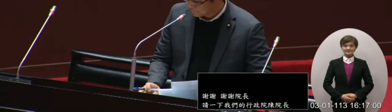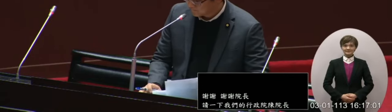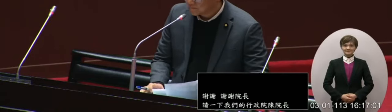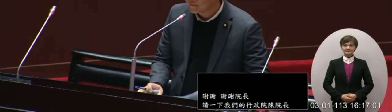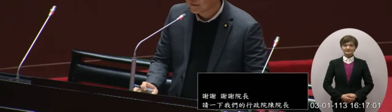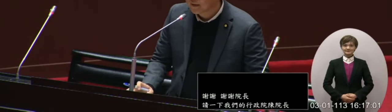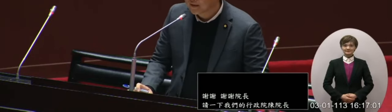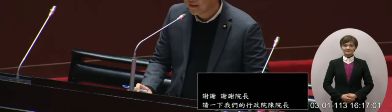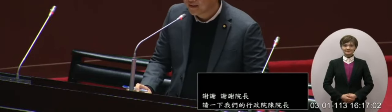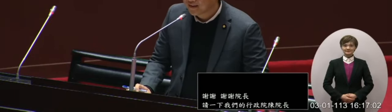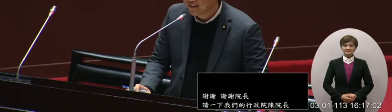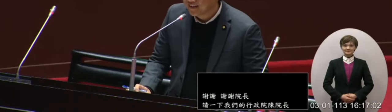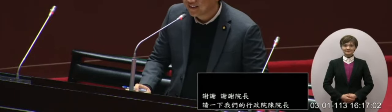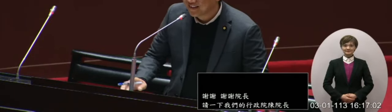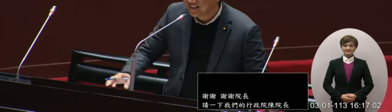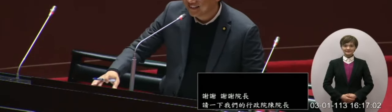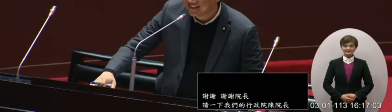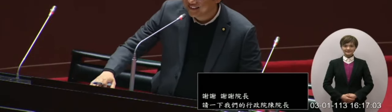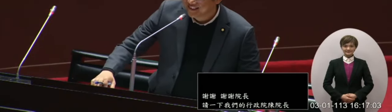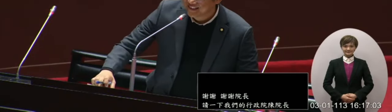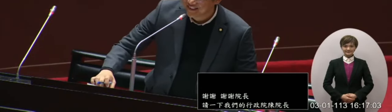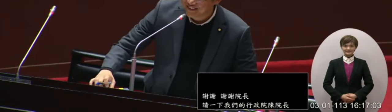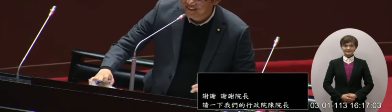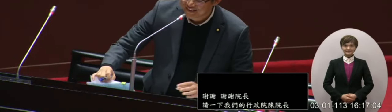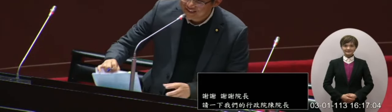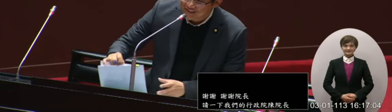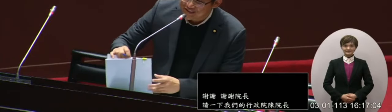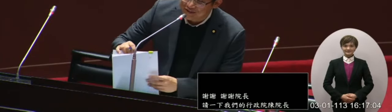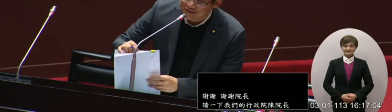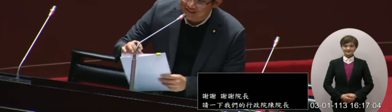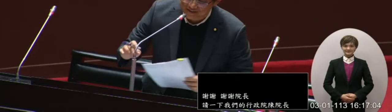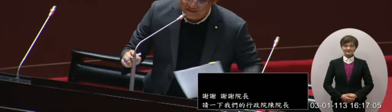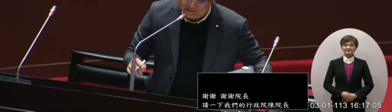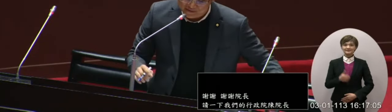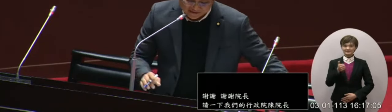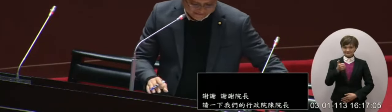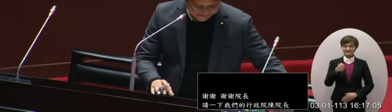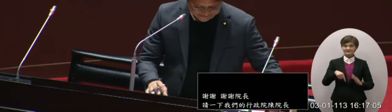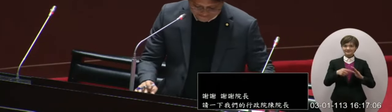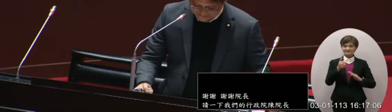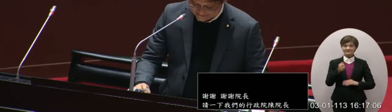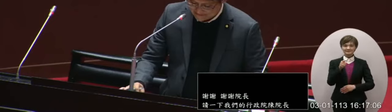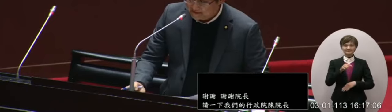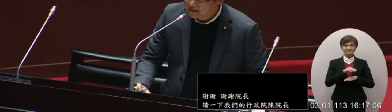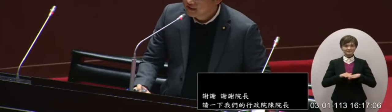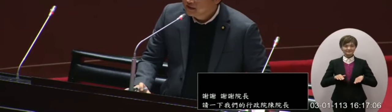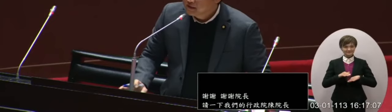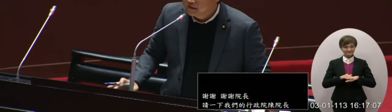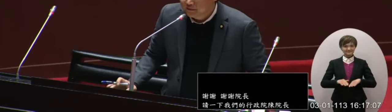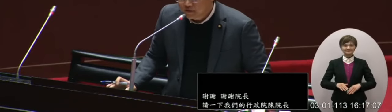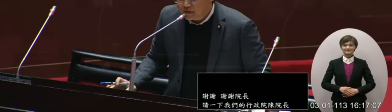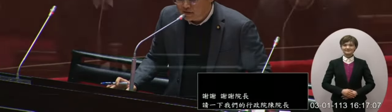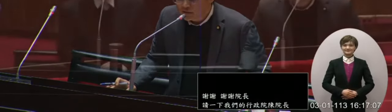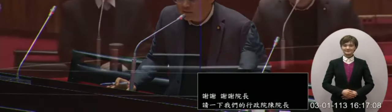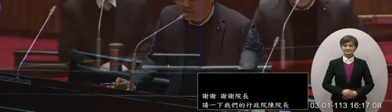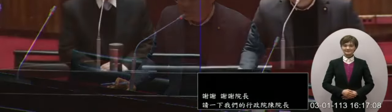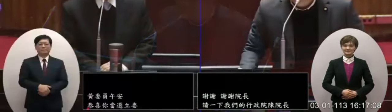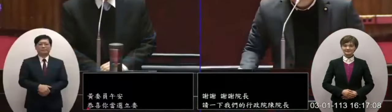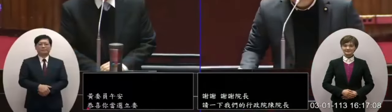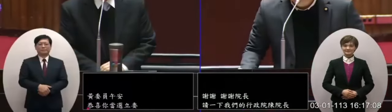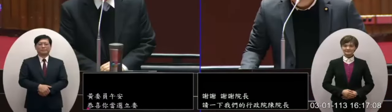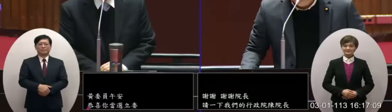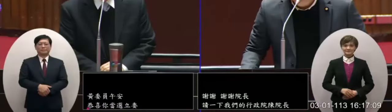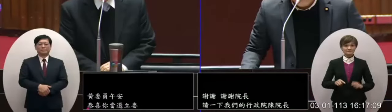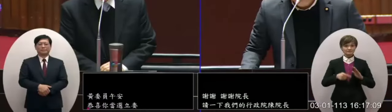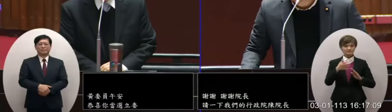黄委员午安啊，恭喜你啊，当选立委。 谢谢院长，院长平安。院长之前其